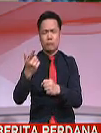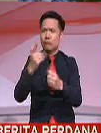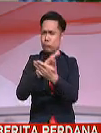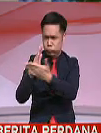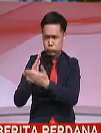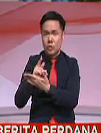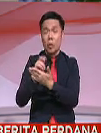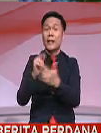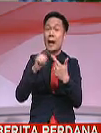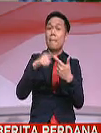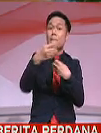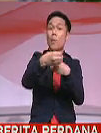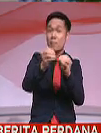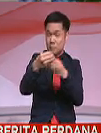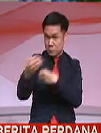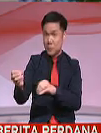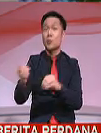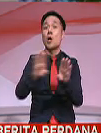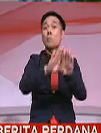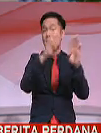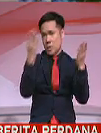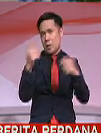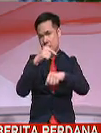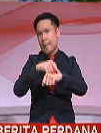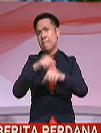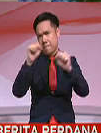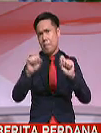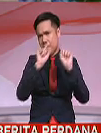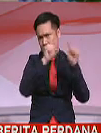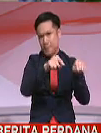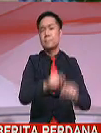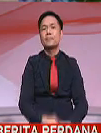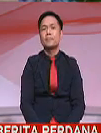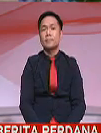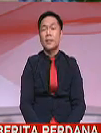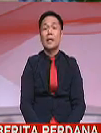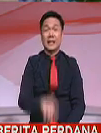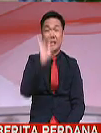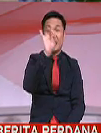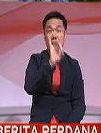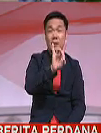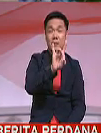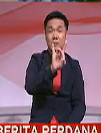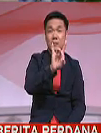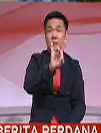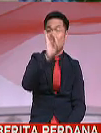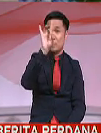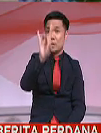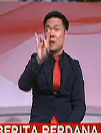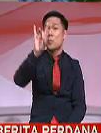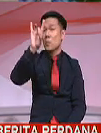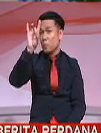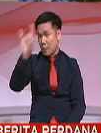buka membuatmu pun yang tertentu kan Gimana keseluruhannya a840 vol 8